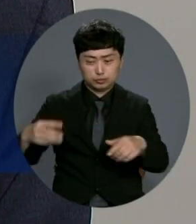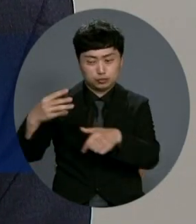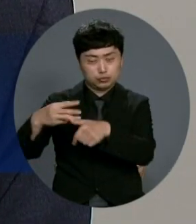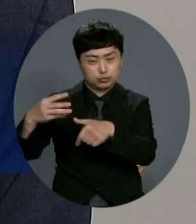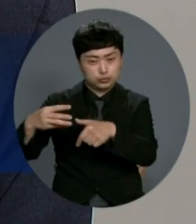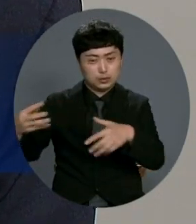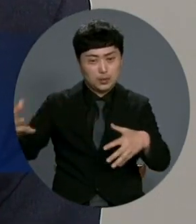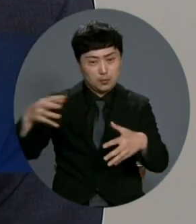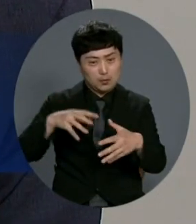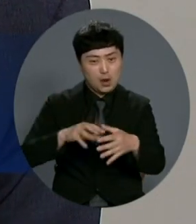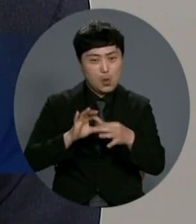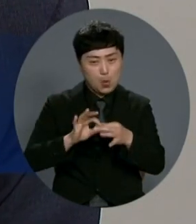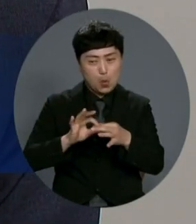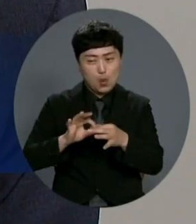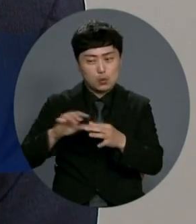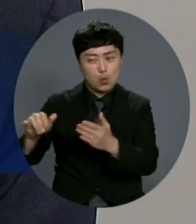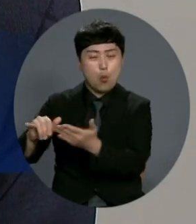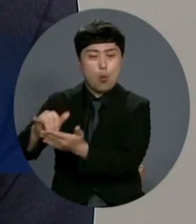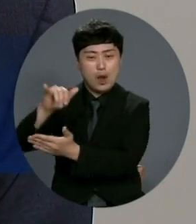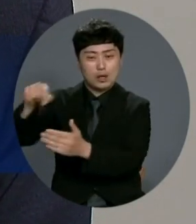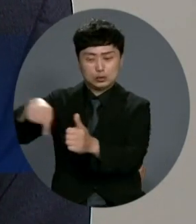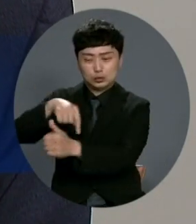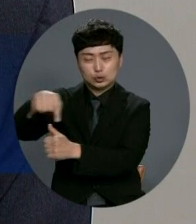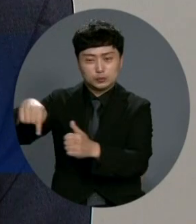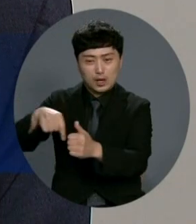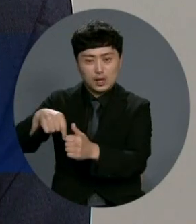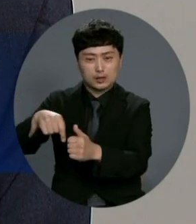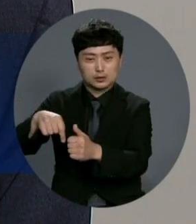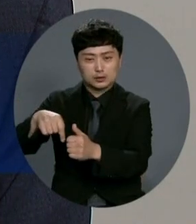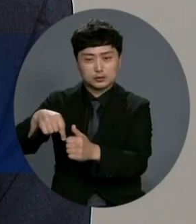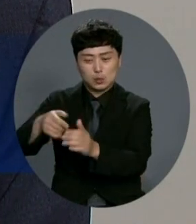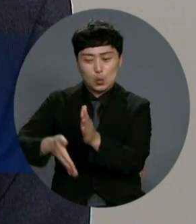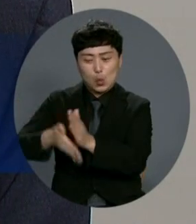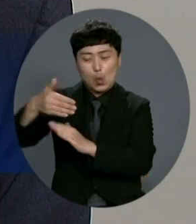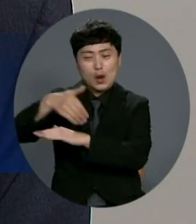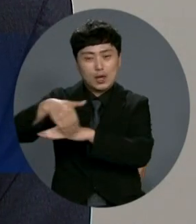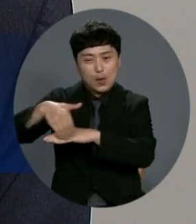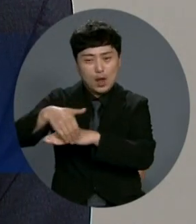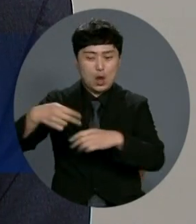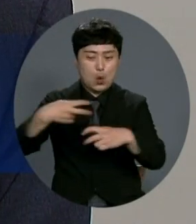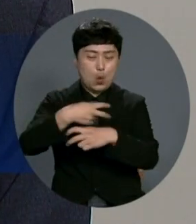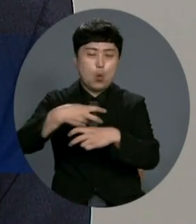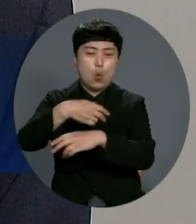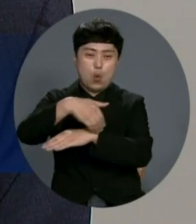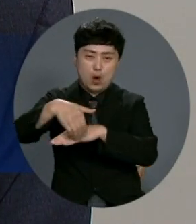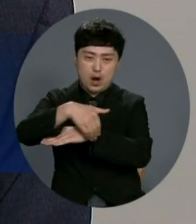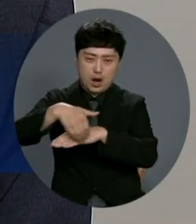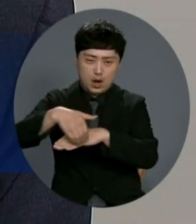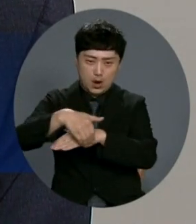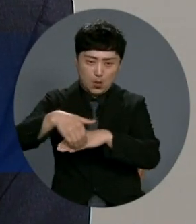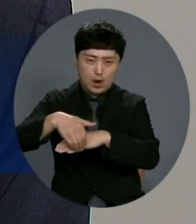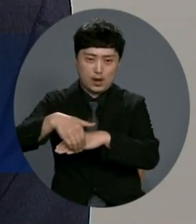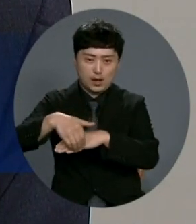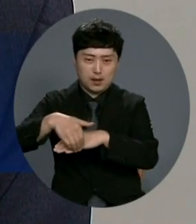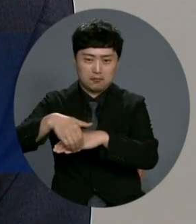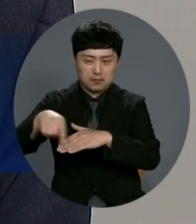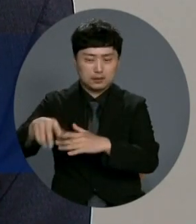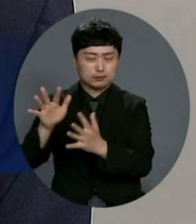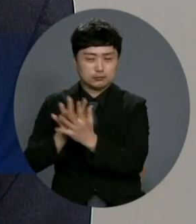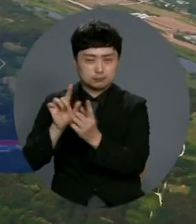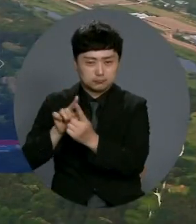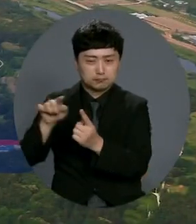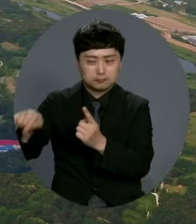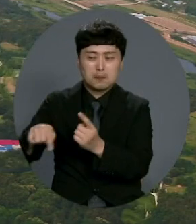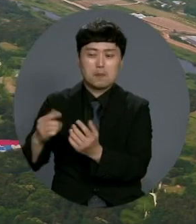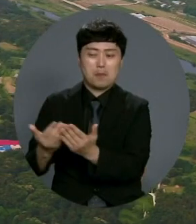포함해서 공항 주변 지역의 도시계획이나 교통계획이나 이런 걸 통해서 좀 직접적인